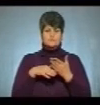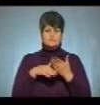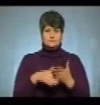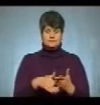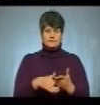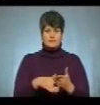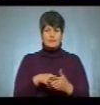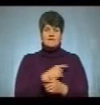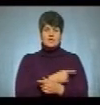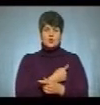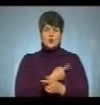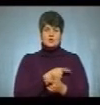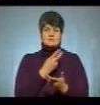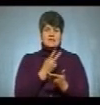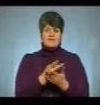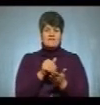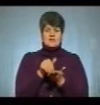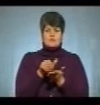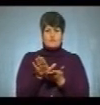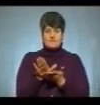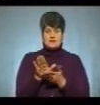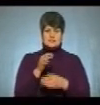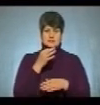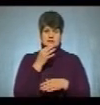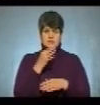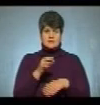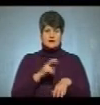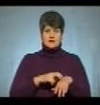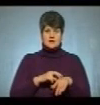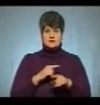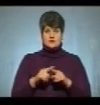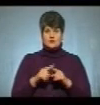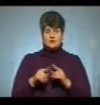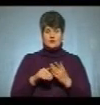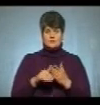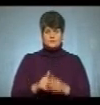Від госпіталізації вони відмовились, повідомила лікар швидкої Наталія Мандзюк.